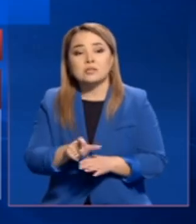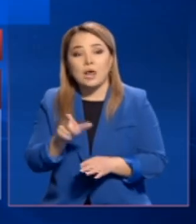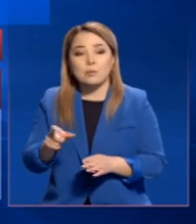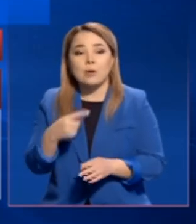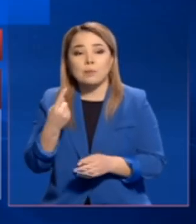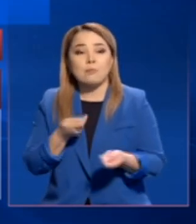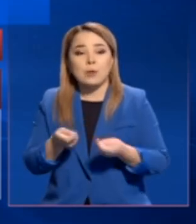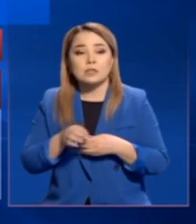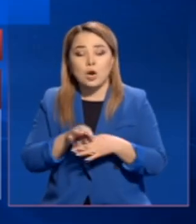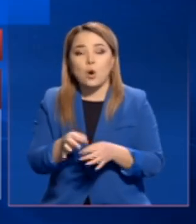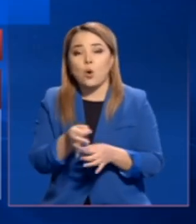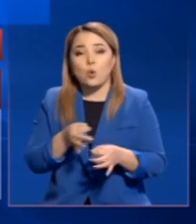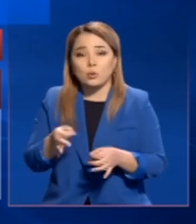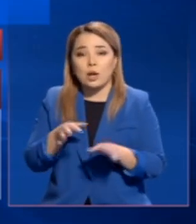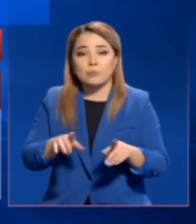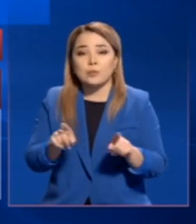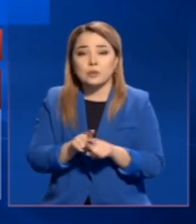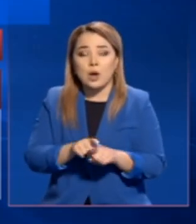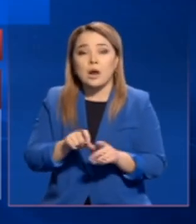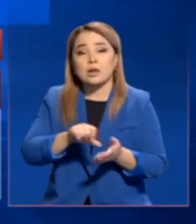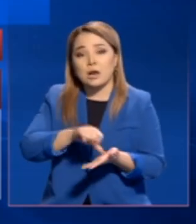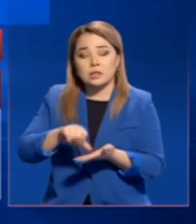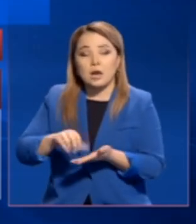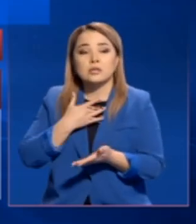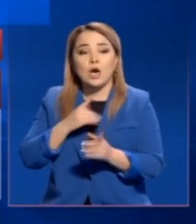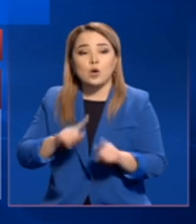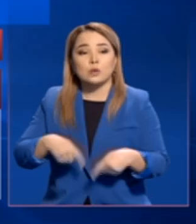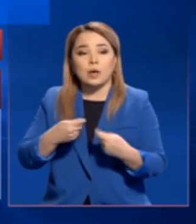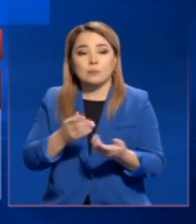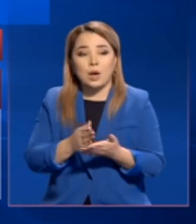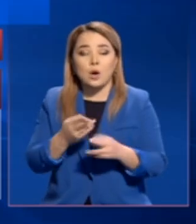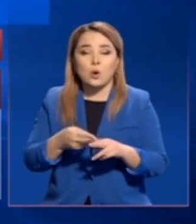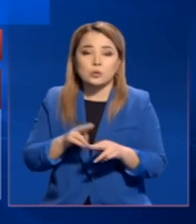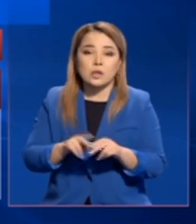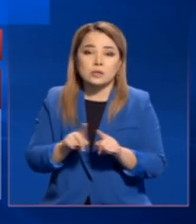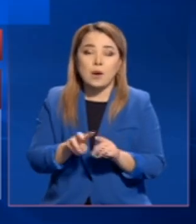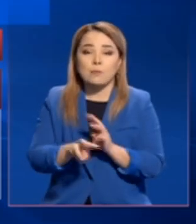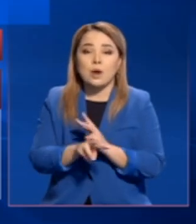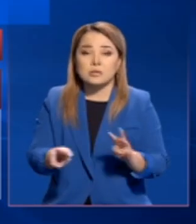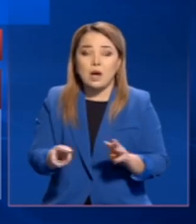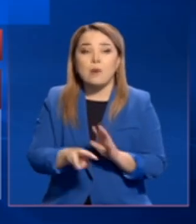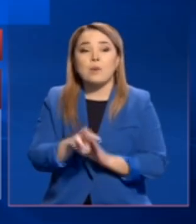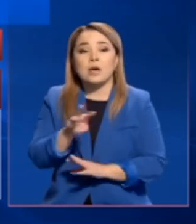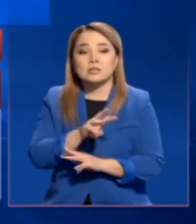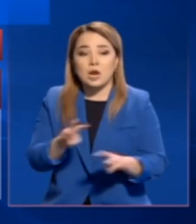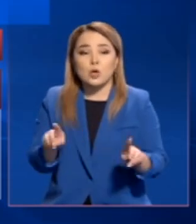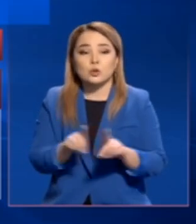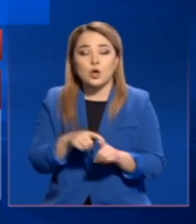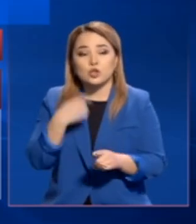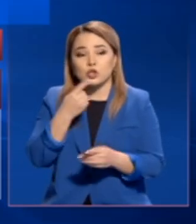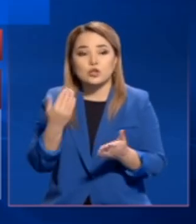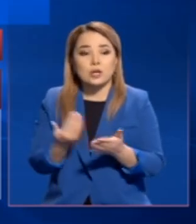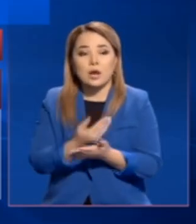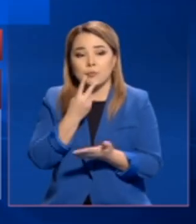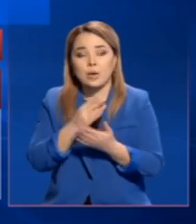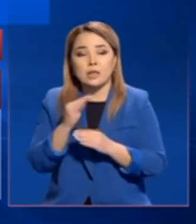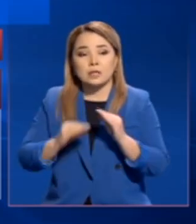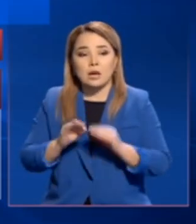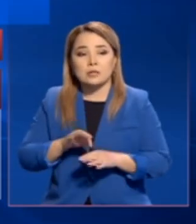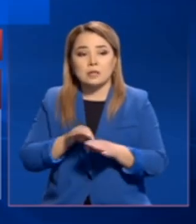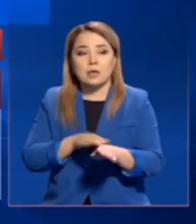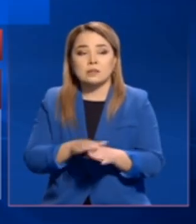бір мандатты округтерден шыққан кандидаттарға дауыс береді. Осылайша мәжіліс пен мәслихат жаңа үлгі бойынша жасақталады.